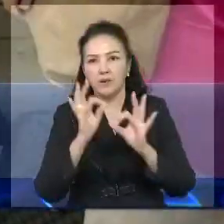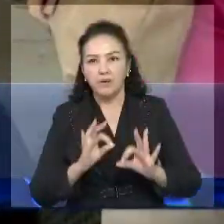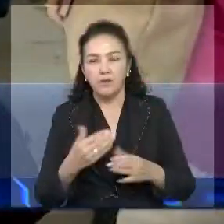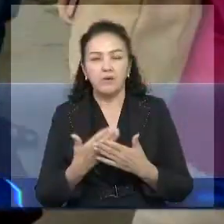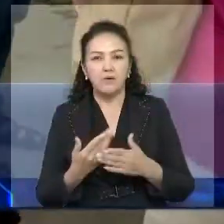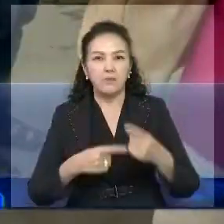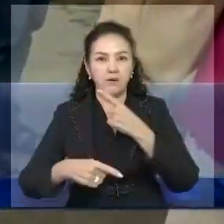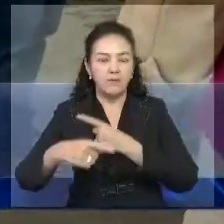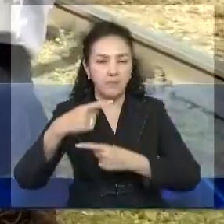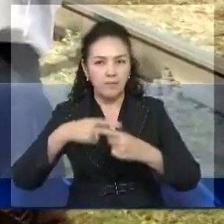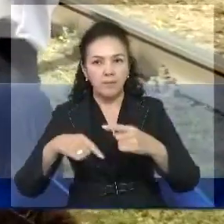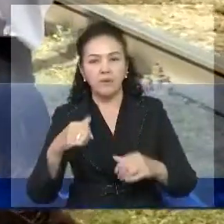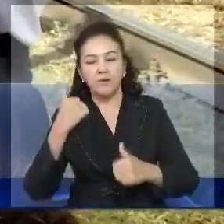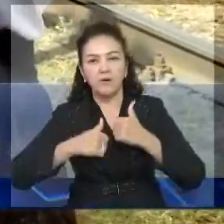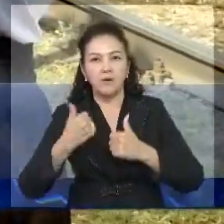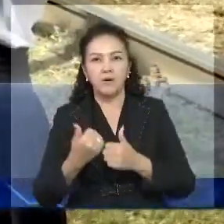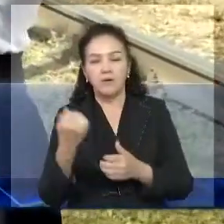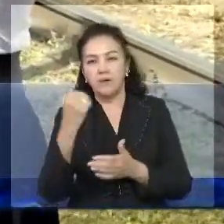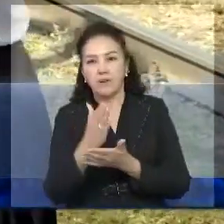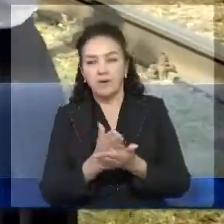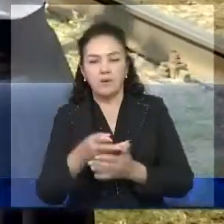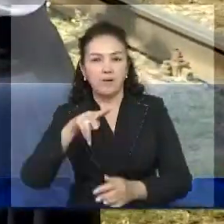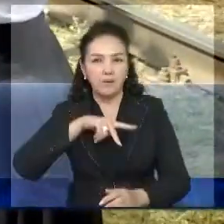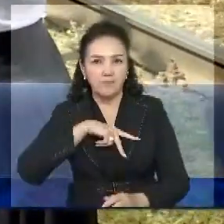намерены вернуться с предстоящего конкурса добыл заслуженные награды